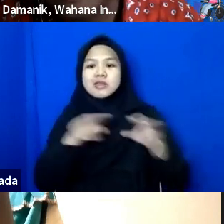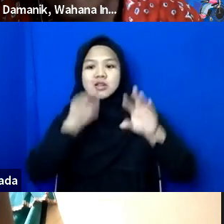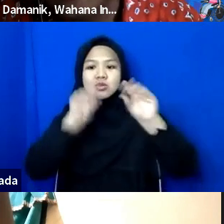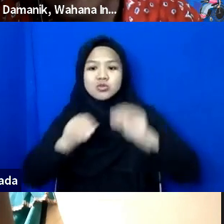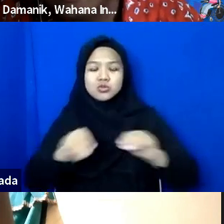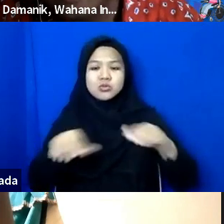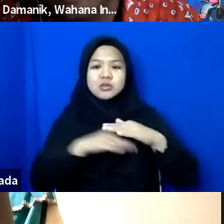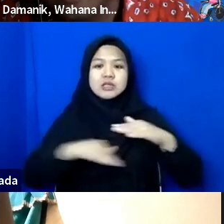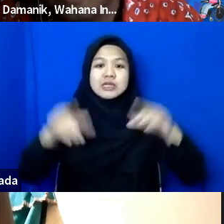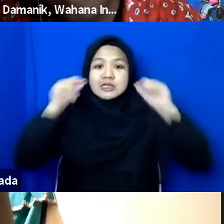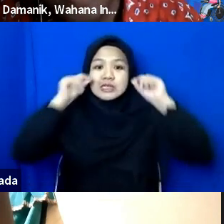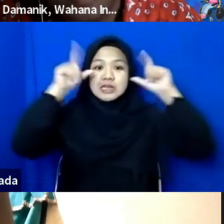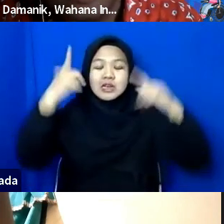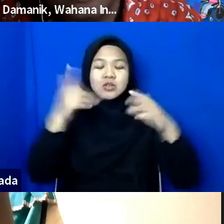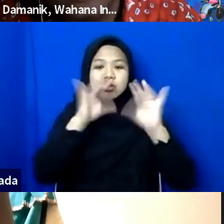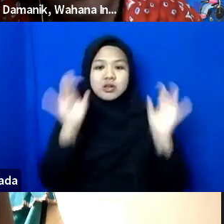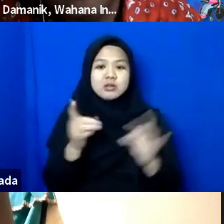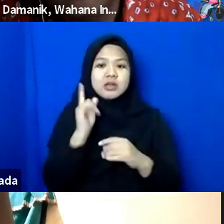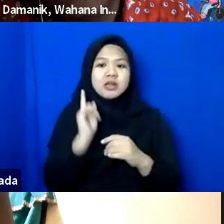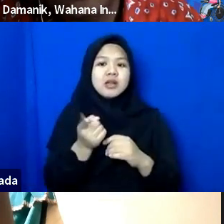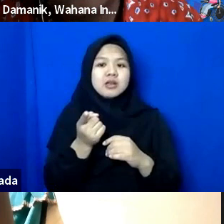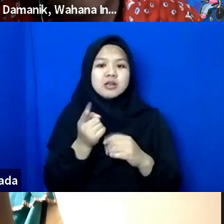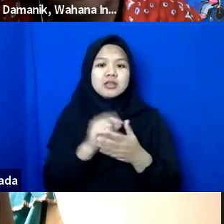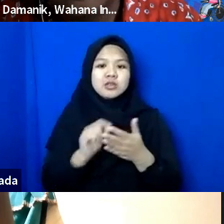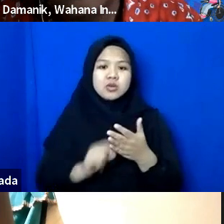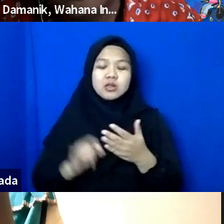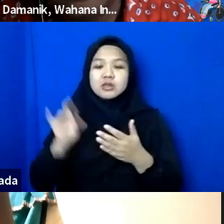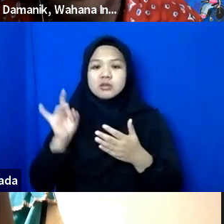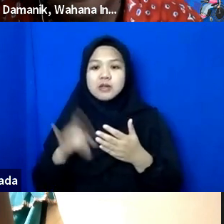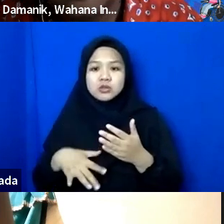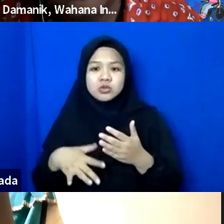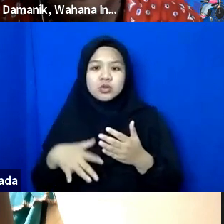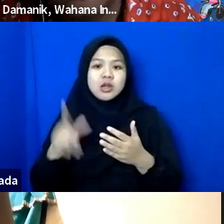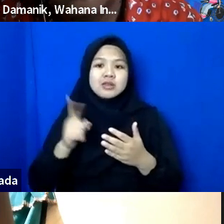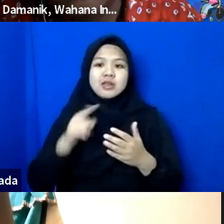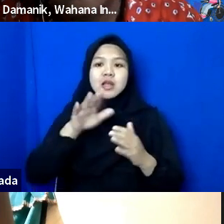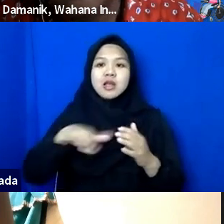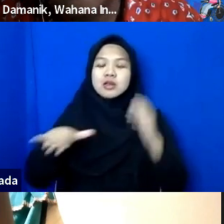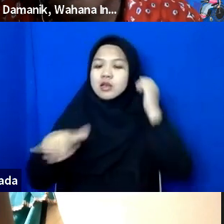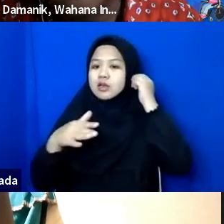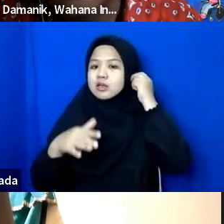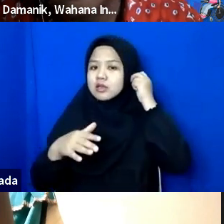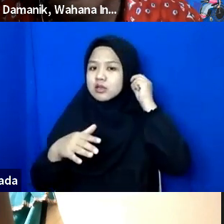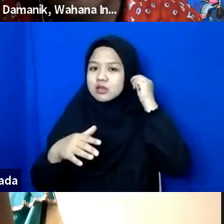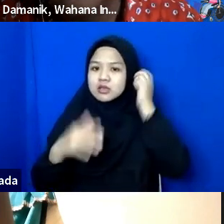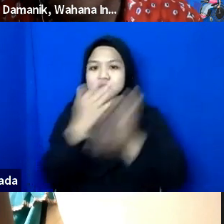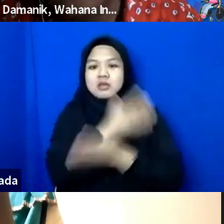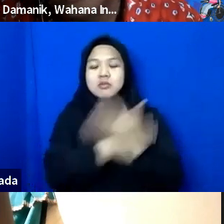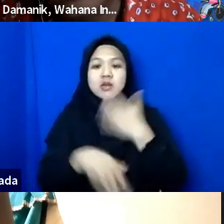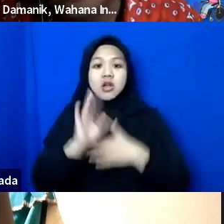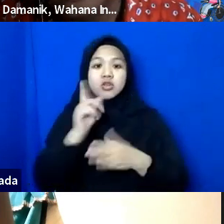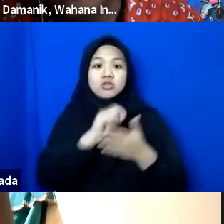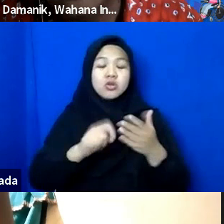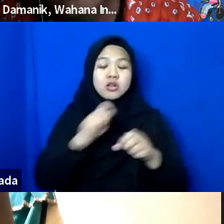berdasarkan kesadaran akan keragaman yang ada di sekolah termasuk didalamnya adanya anak dengan disabilitas sehingga nanti ketika